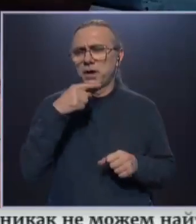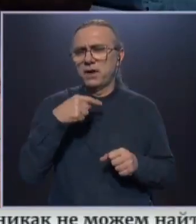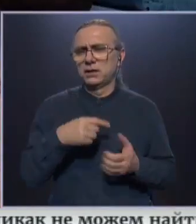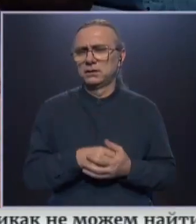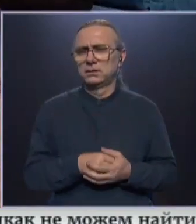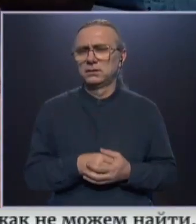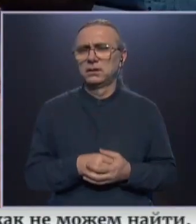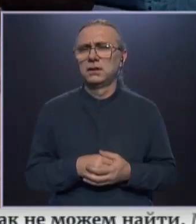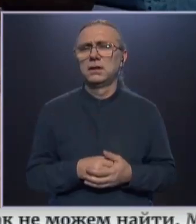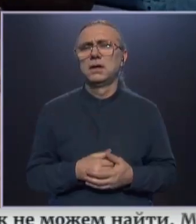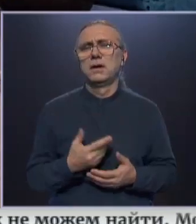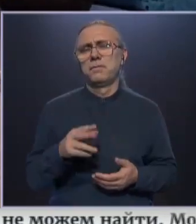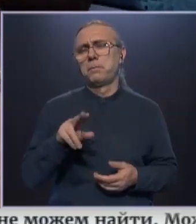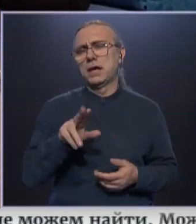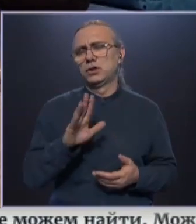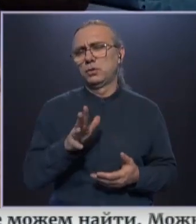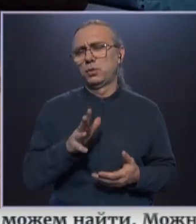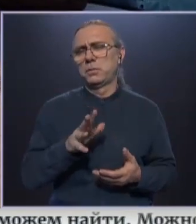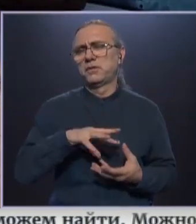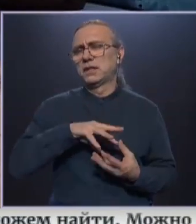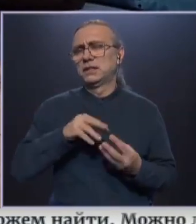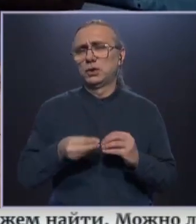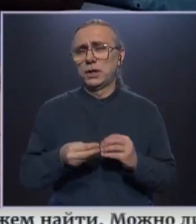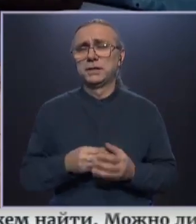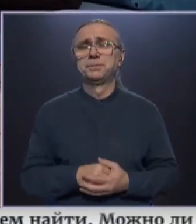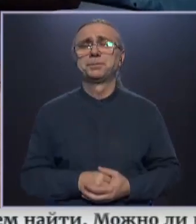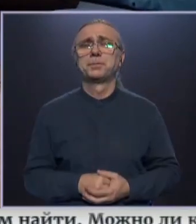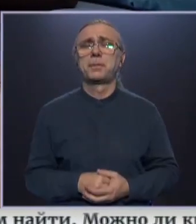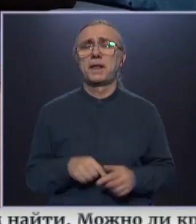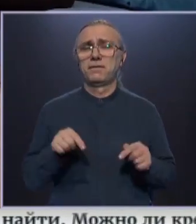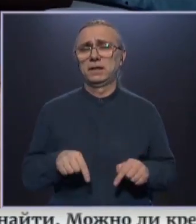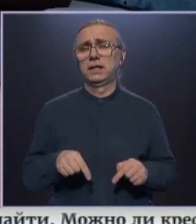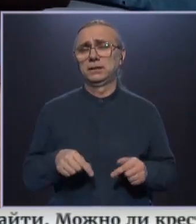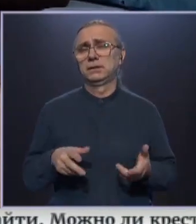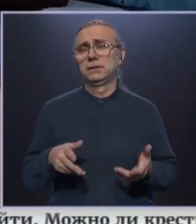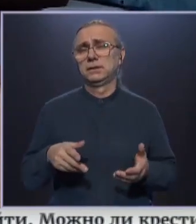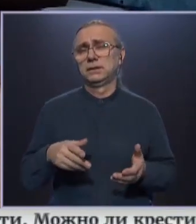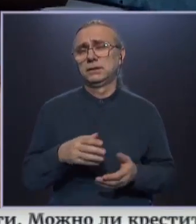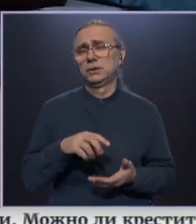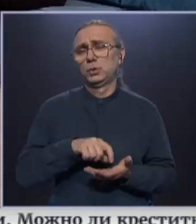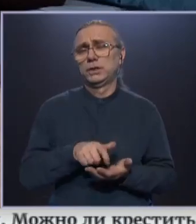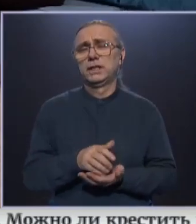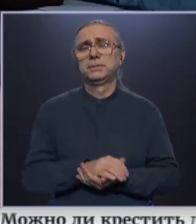подведем итоги в пятницу, когда здесь да, будем абсолютно. Сидеть. В этой студии. Но вот